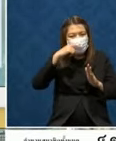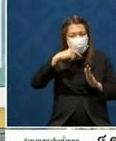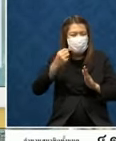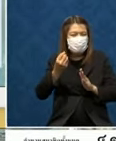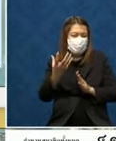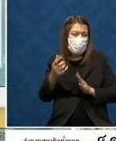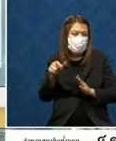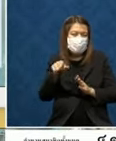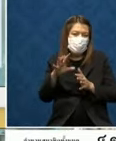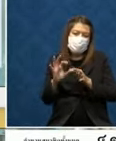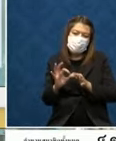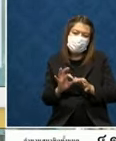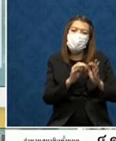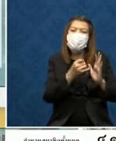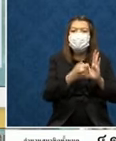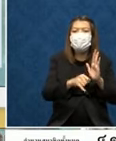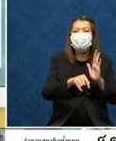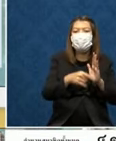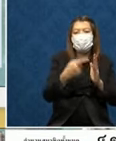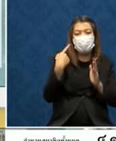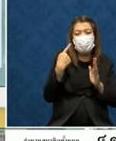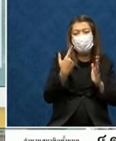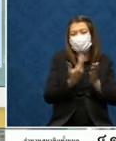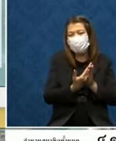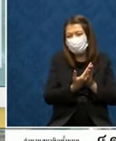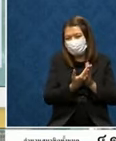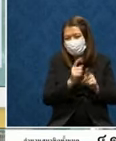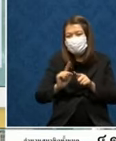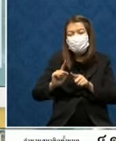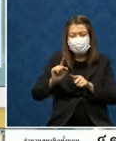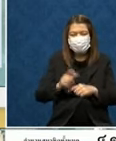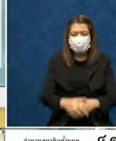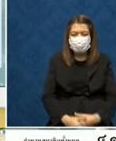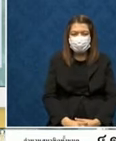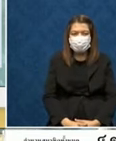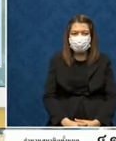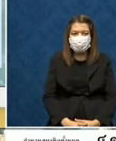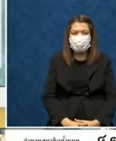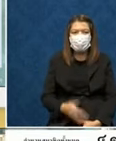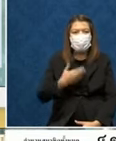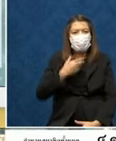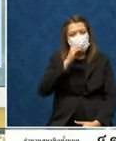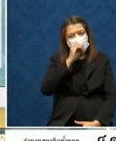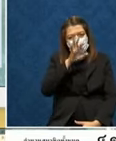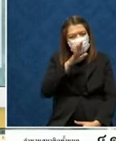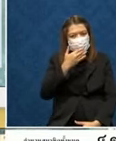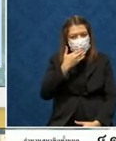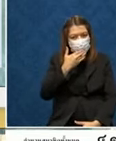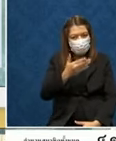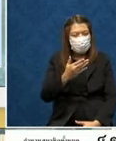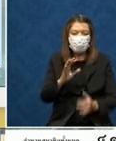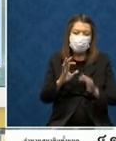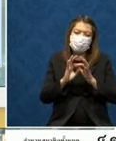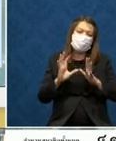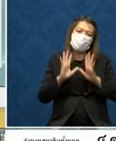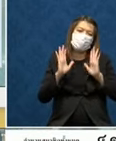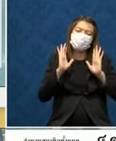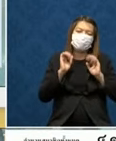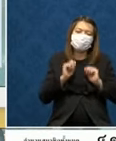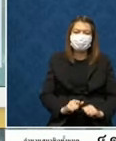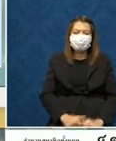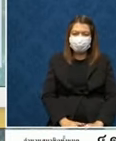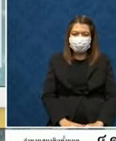ที่อาจจะเข้ามีส่วนเกี่ยวข้องด้วยนะครับที่รับประโยชน์เรื่องนี้ผมก็ได้ยืนยันอยู่เสมอมานะครับผมจะไม่เกี่ยวข้องเรื่องเหล่านี้เป็นเด็ด